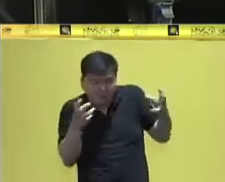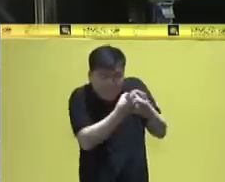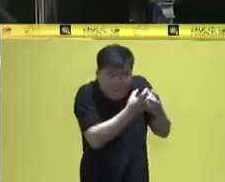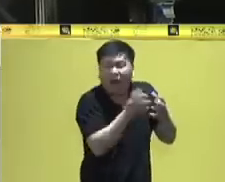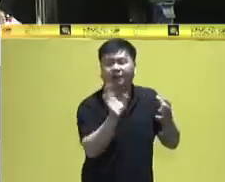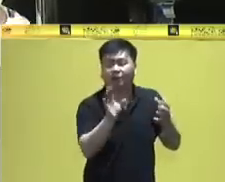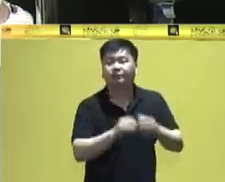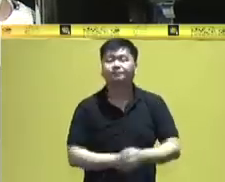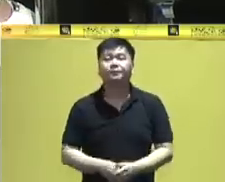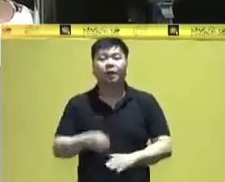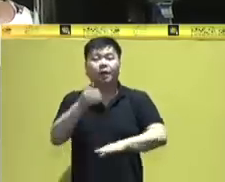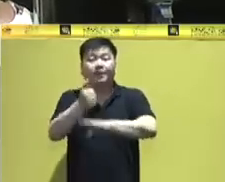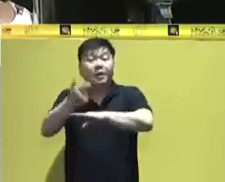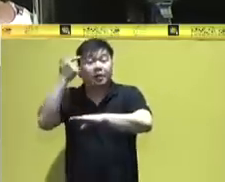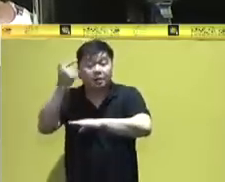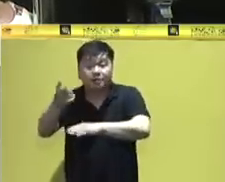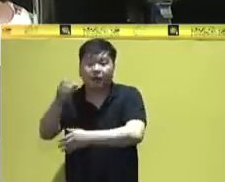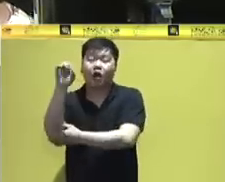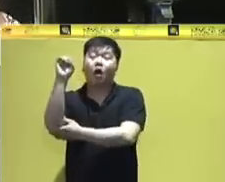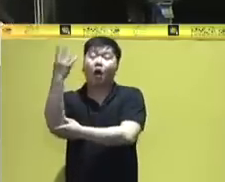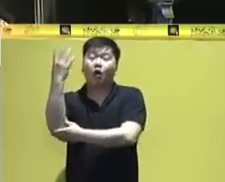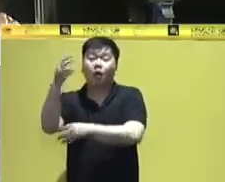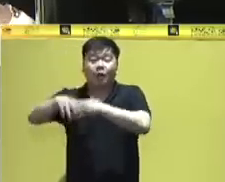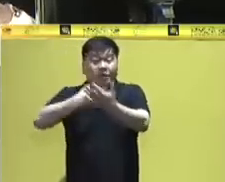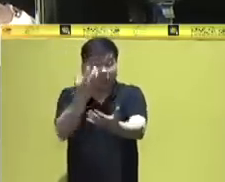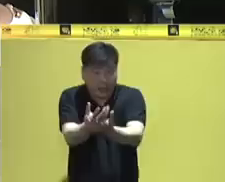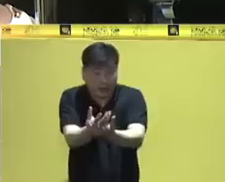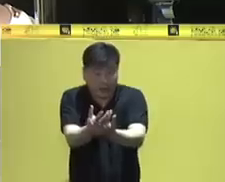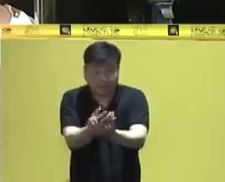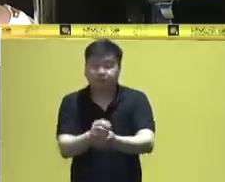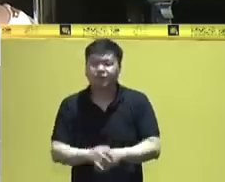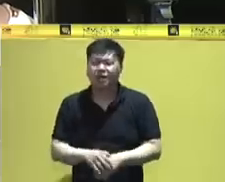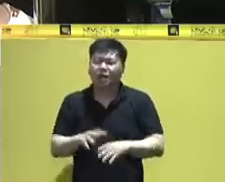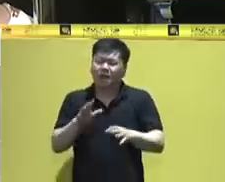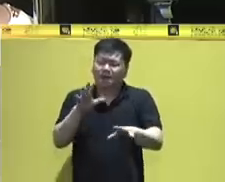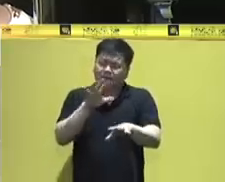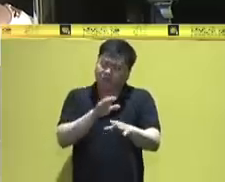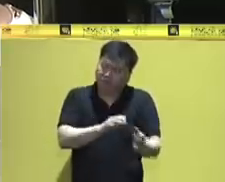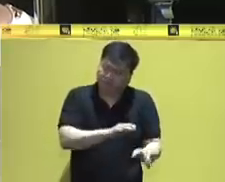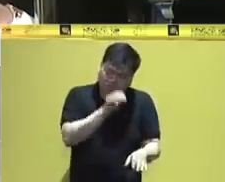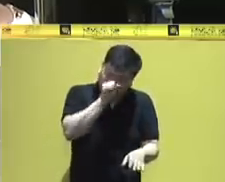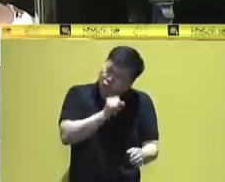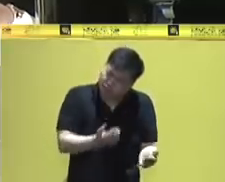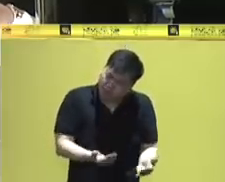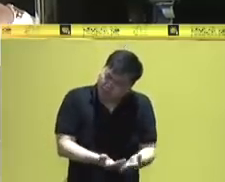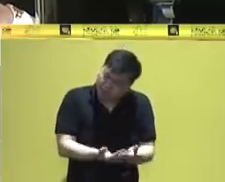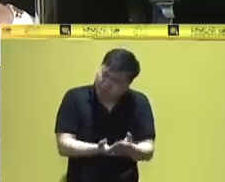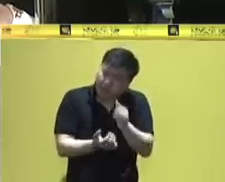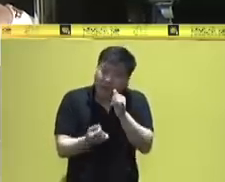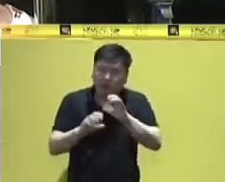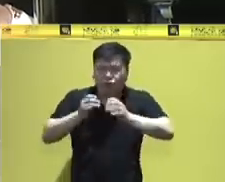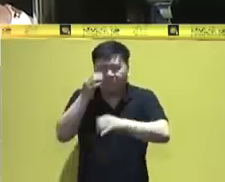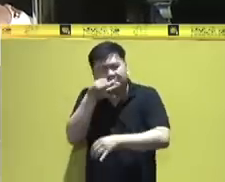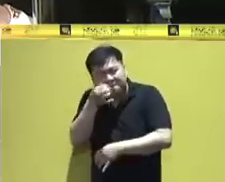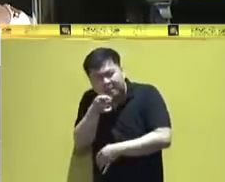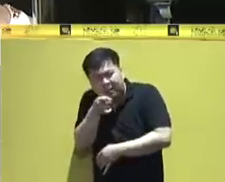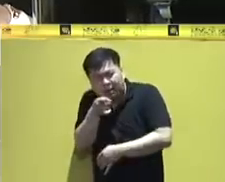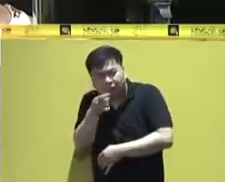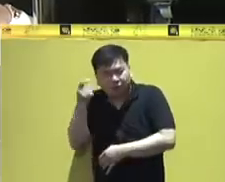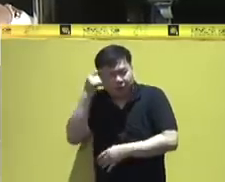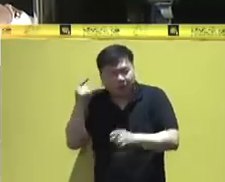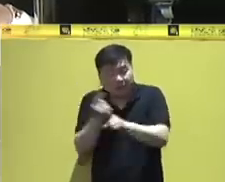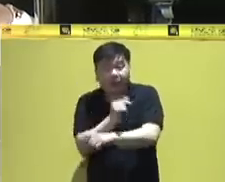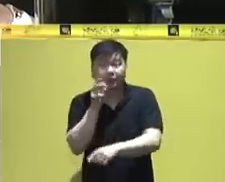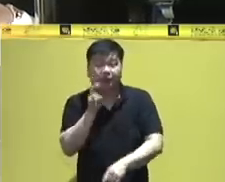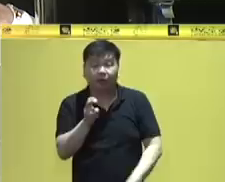있습니다. 예. 마지막 주제 언론 개혁 많이 나아지긴 한 것 같습니다. 국민들의 이 언론을 바라보는 그 시선이나 인식도 한편으로 근데